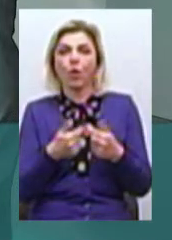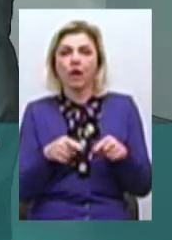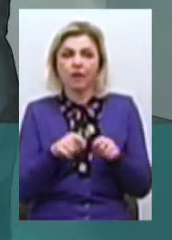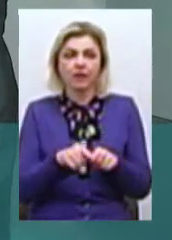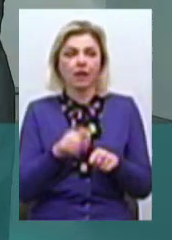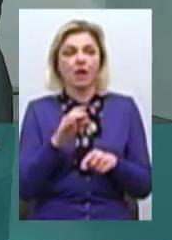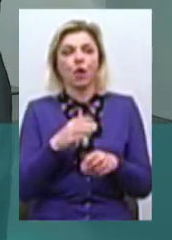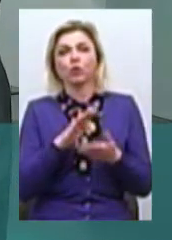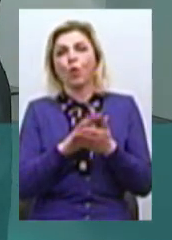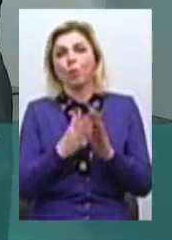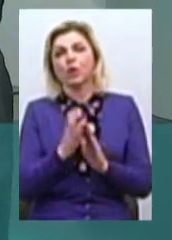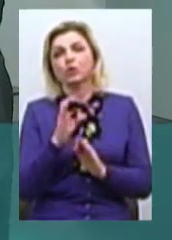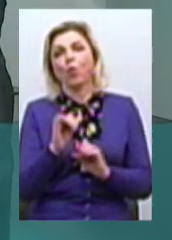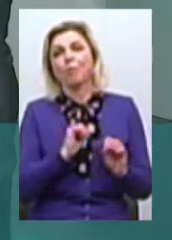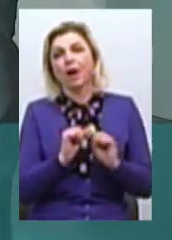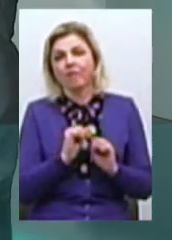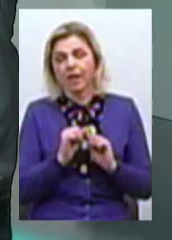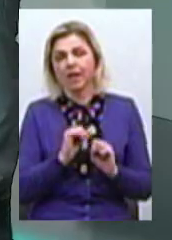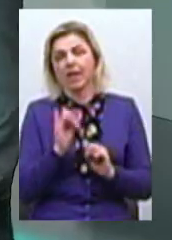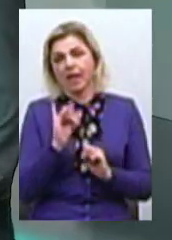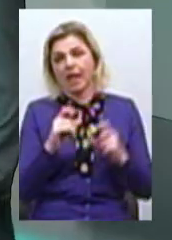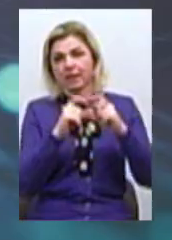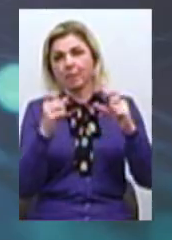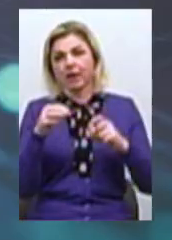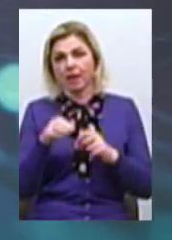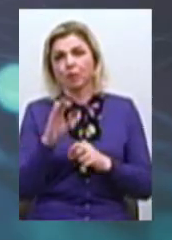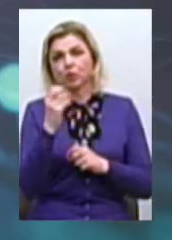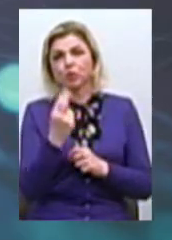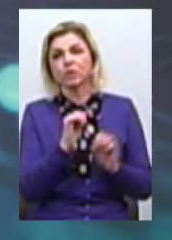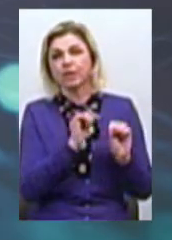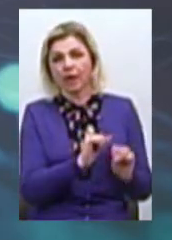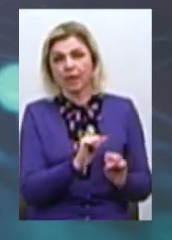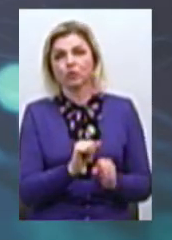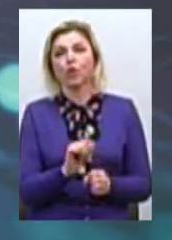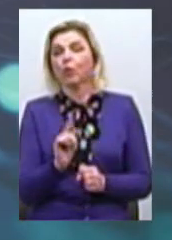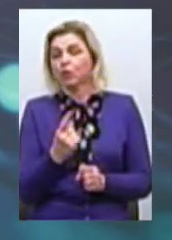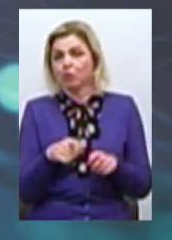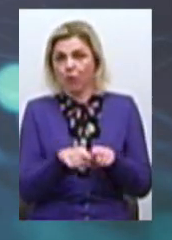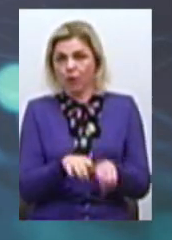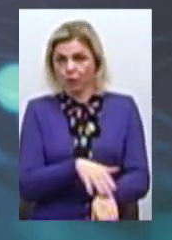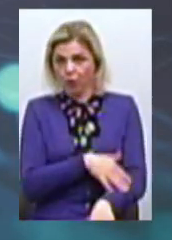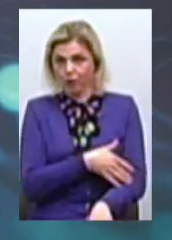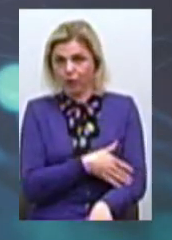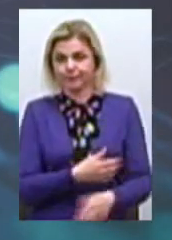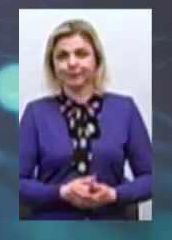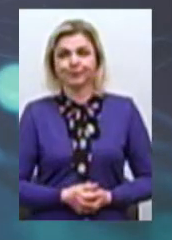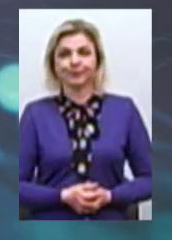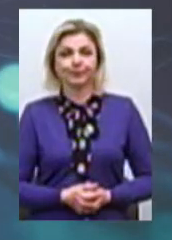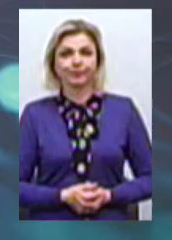домовитись з управліннями і департаментами соцзахисту того ж самого. Чому так довго?